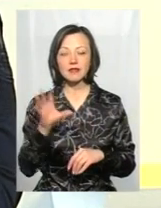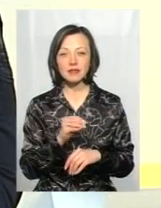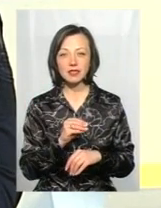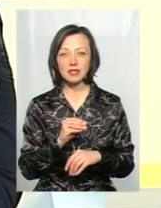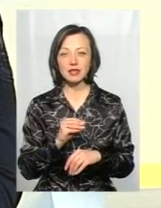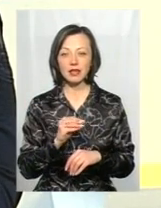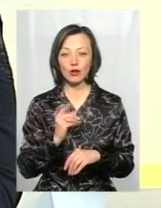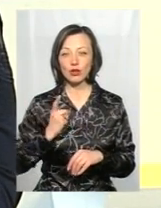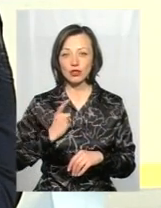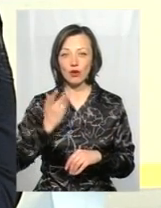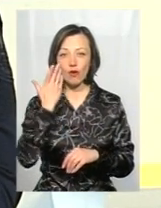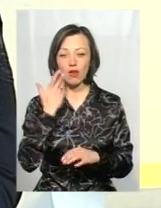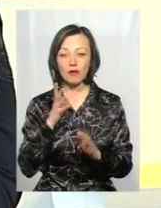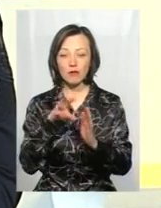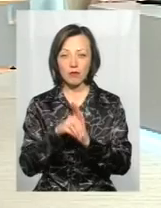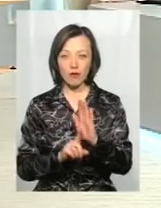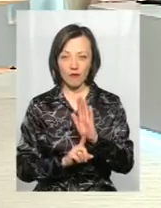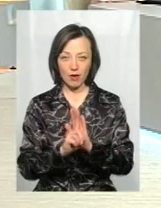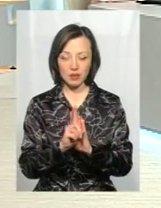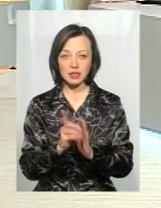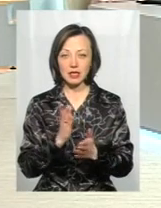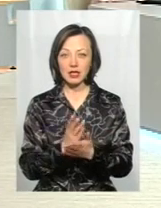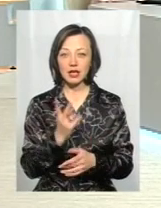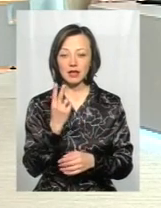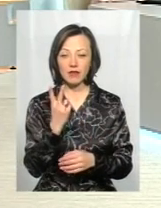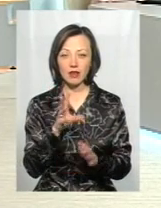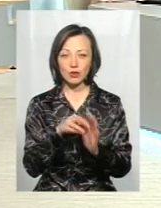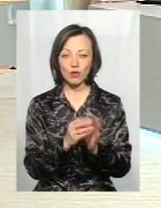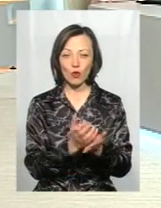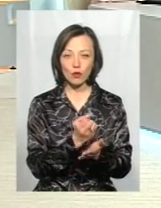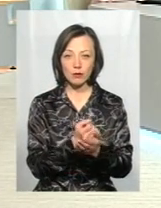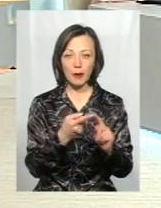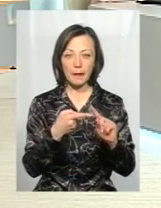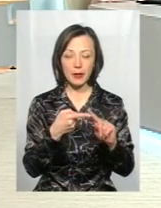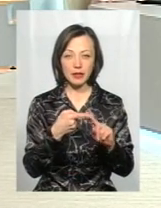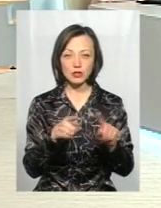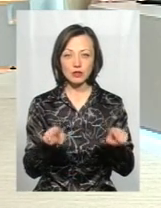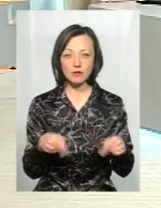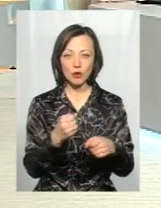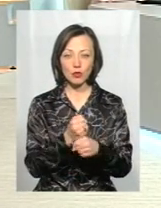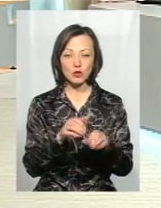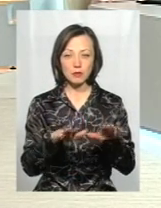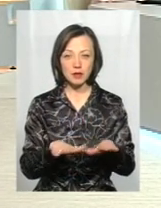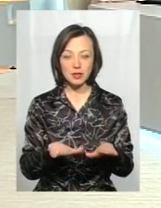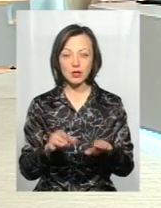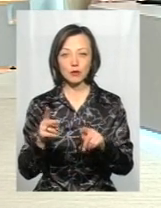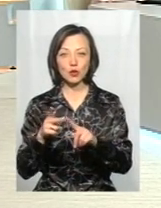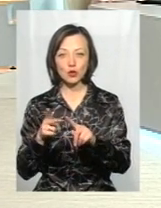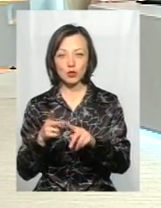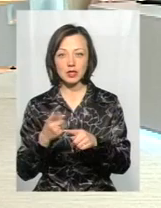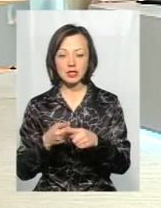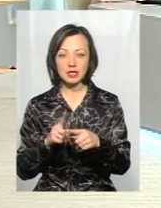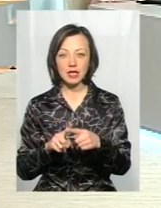нетерпінням очікували, коли ж він впровадиться, тому що є 2 складових успіху. По-перше, це створення робочих місць, і по-друге,